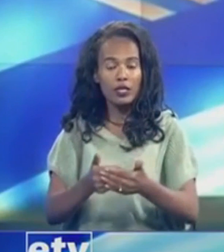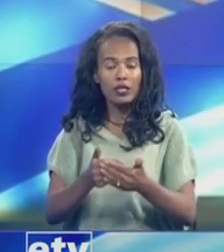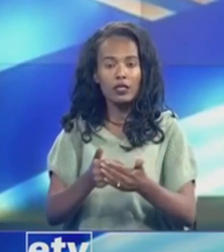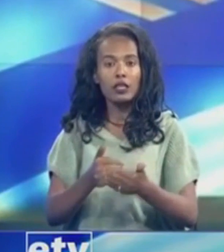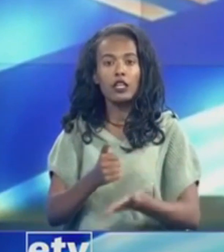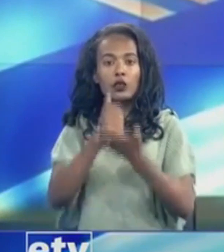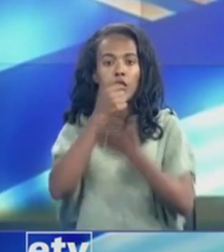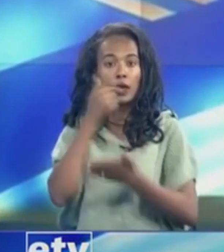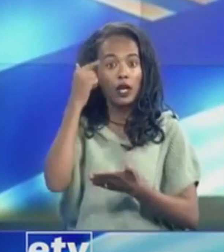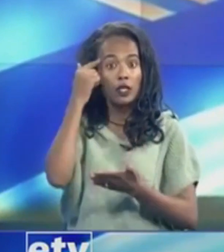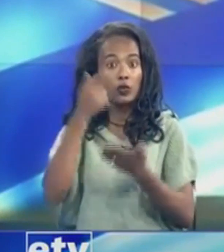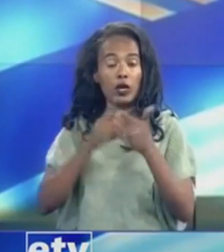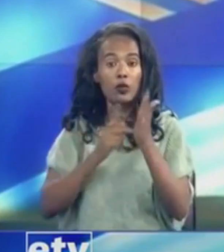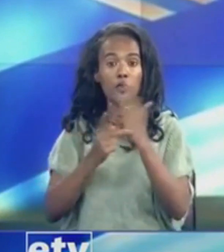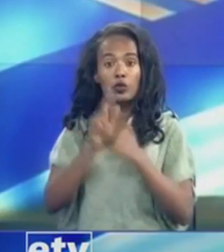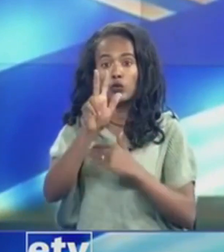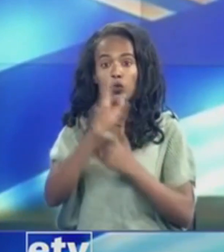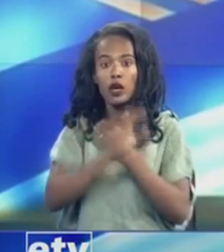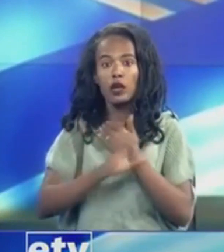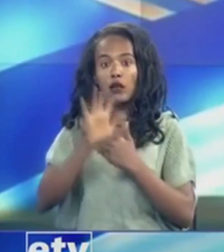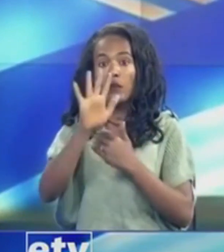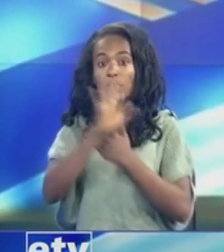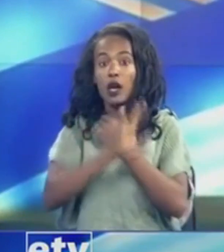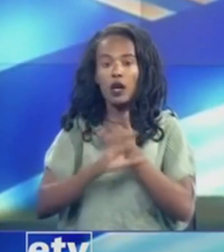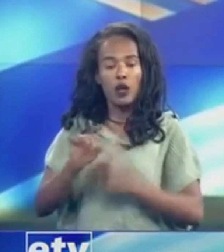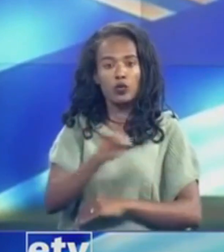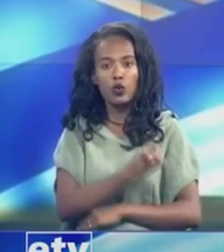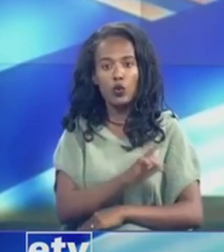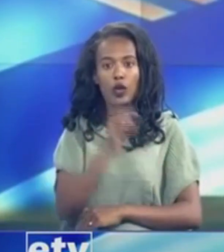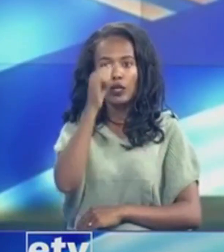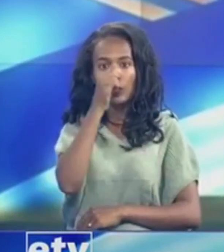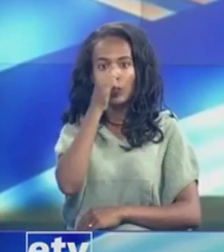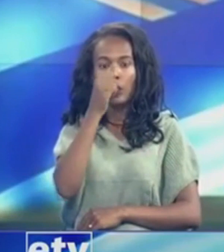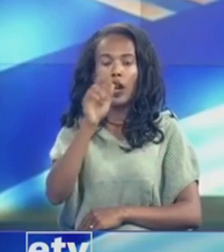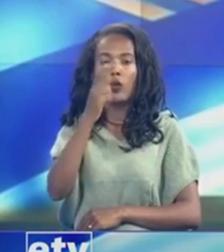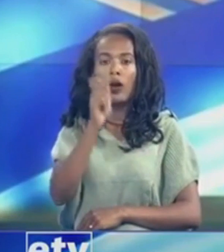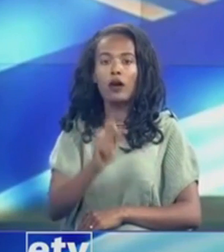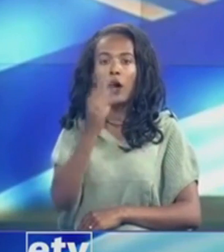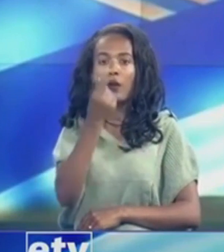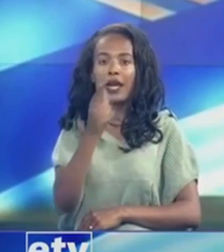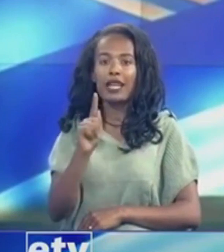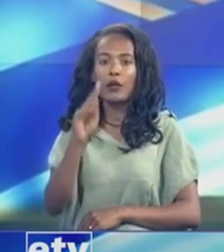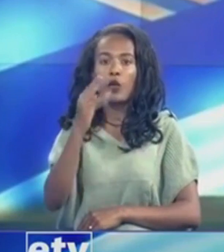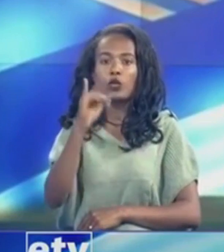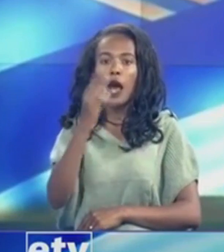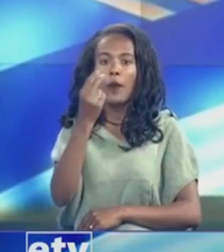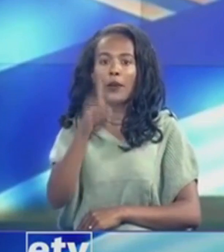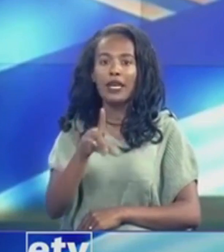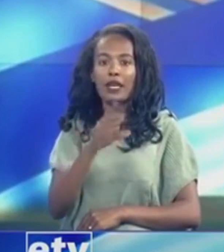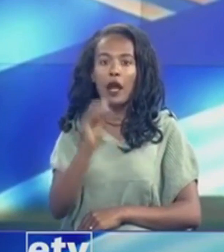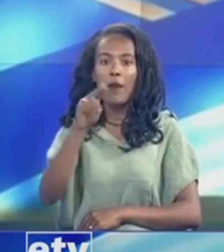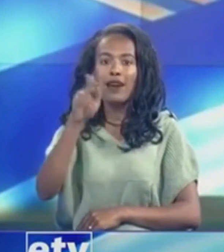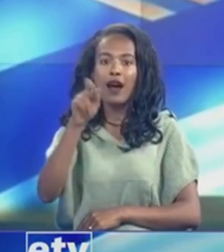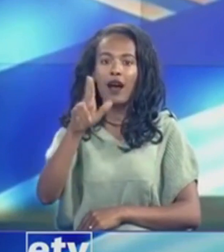ነው ያሰብነው ነው ማለት ነው። ይሄ ፕሮጀክት 3 ሀገራት 5 ሀገራት ሆኗል በርግጥ የኢትዮጵያ ሩዋንዳ ቤኒን ሞዛምቢክና ማዳጋስካር